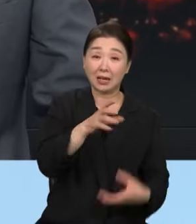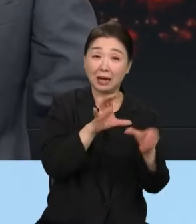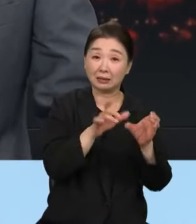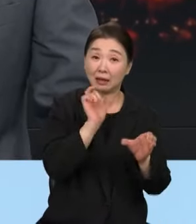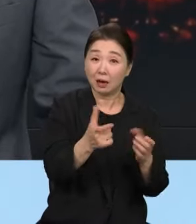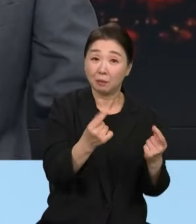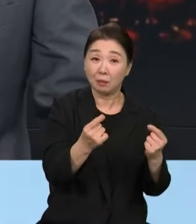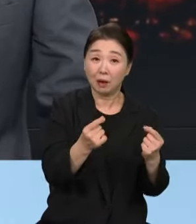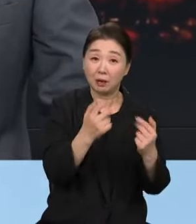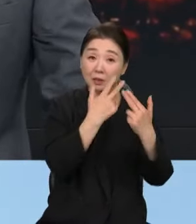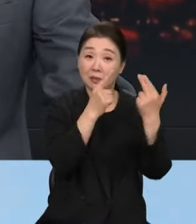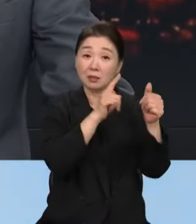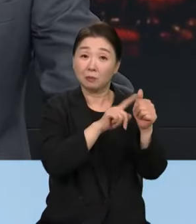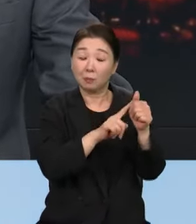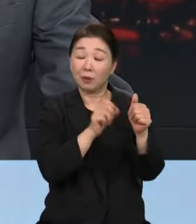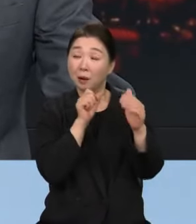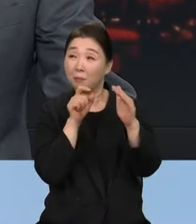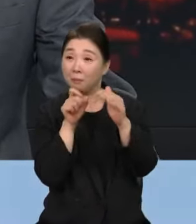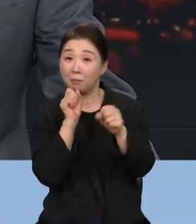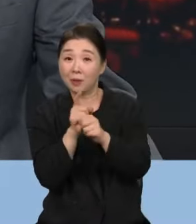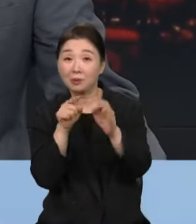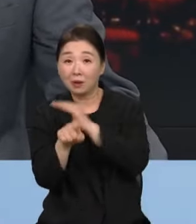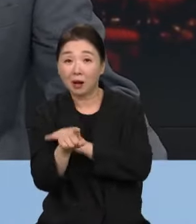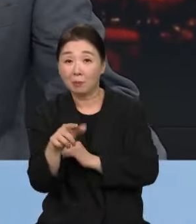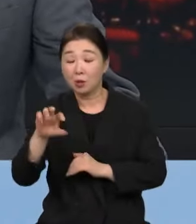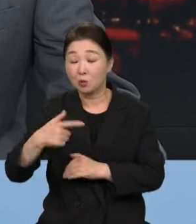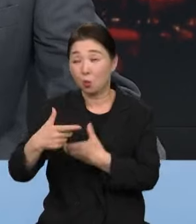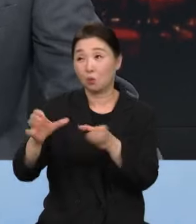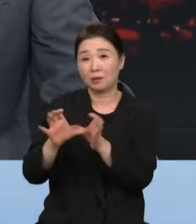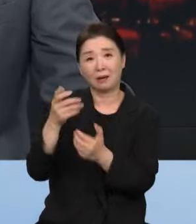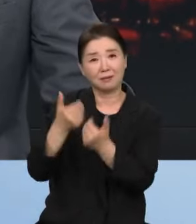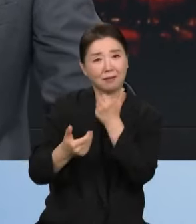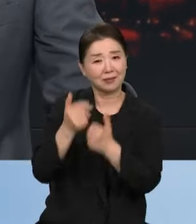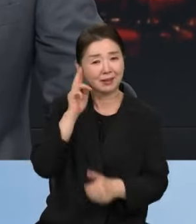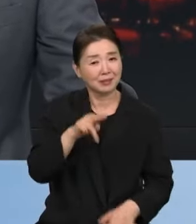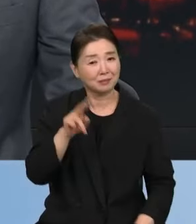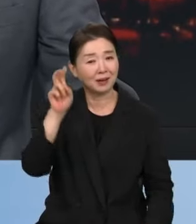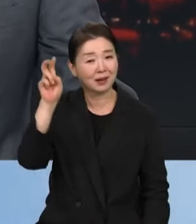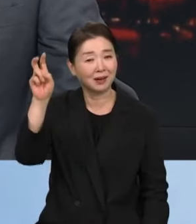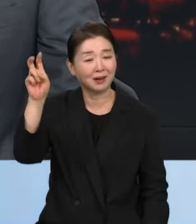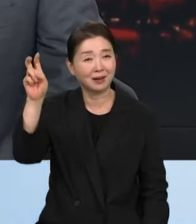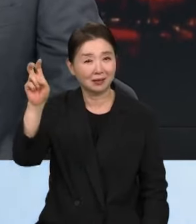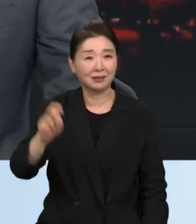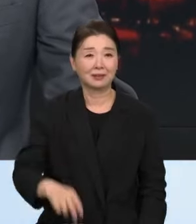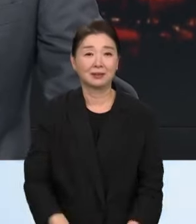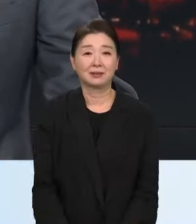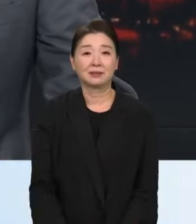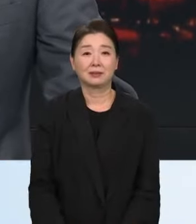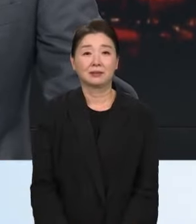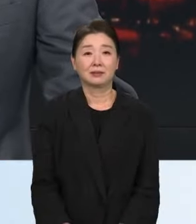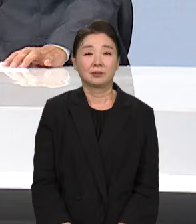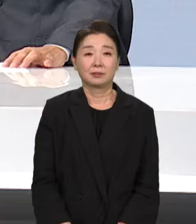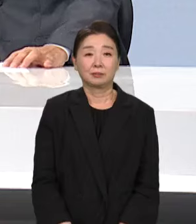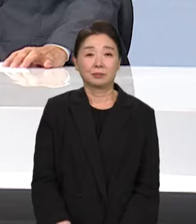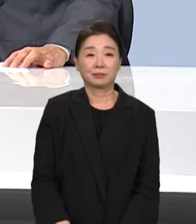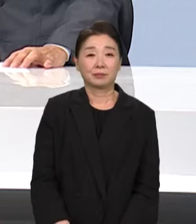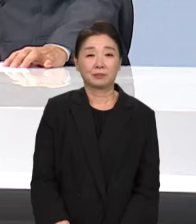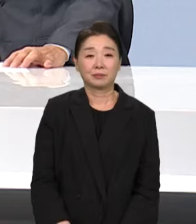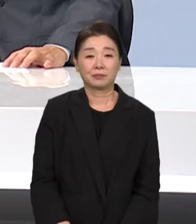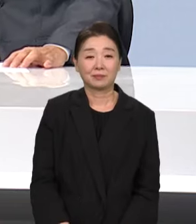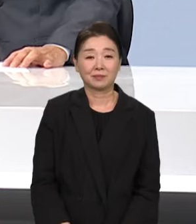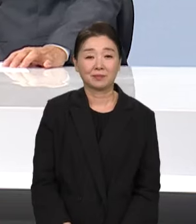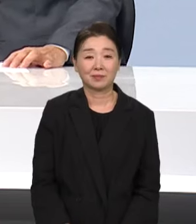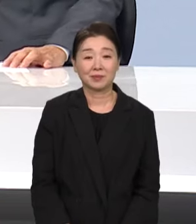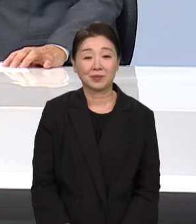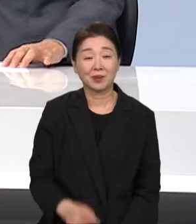지역인데 이재명 대표가 벌써부터 찾은 거는 조국 혁신당 경쟁이 만만치 않아서라는 그런 분석이 나오죠 그렇습니다 그러다 보니까 공약